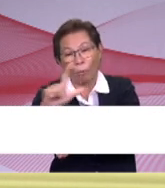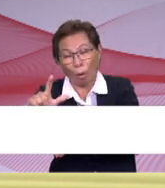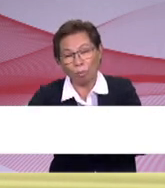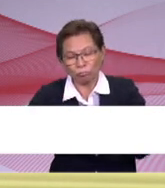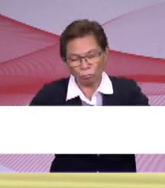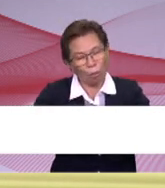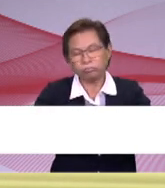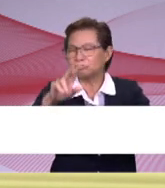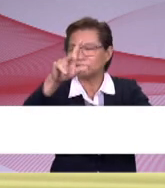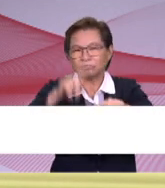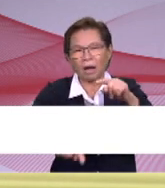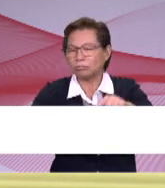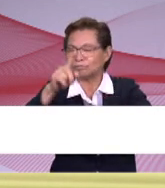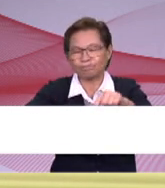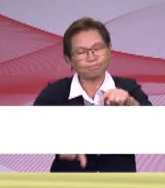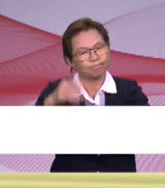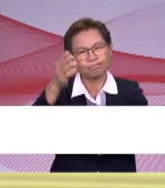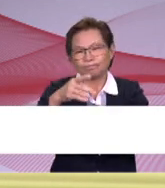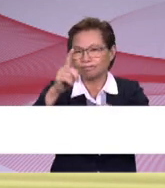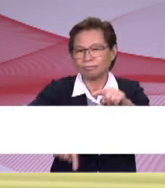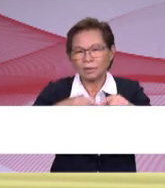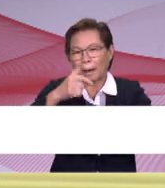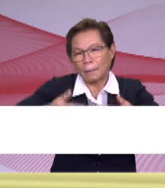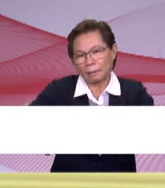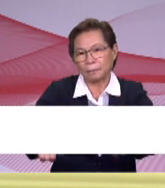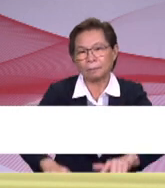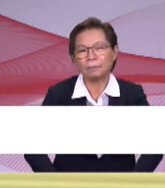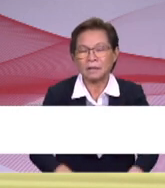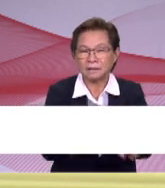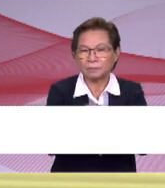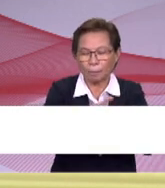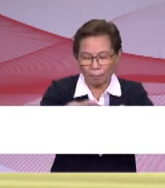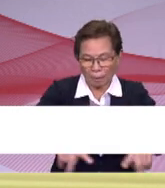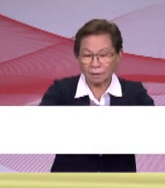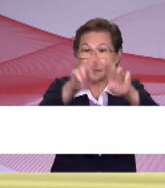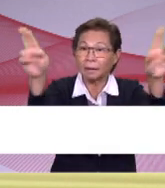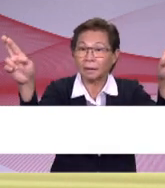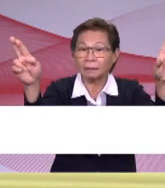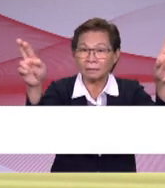dibenarkan. Begitu juga dengan pasar raya,